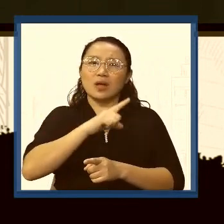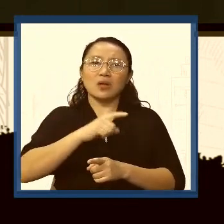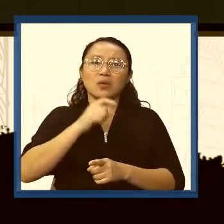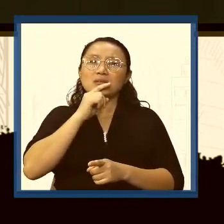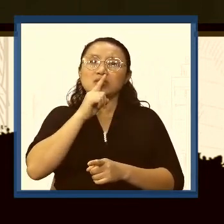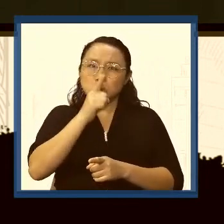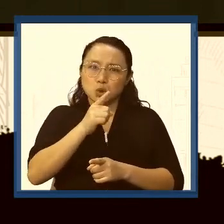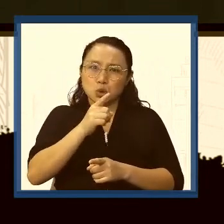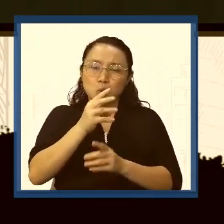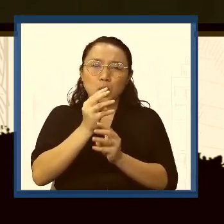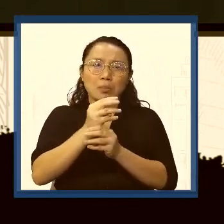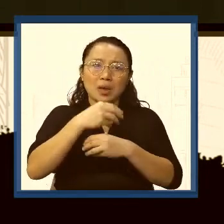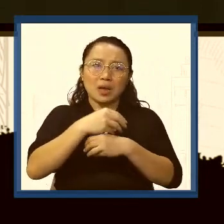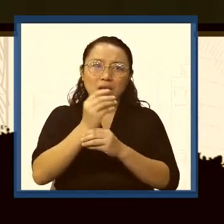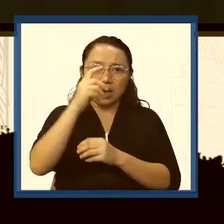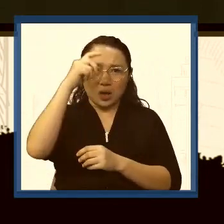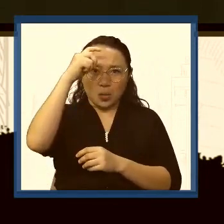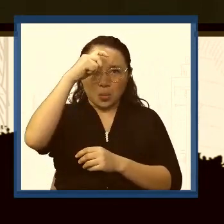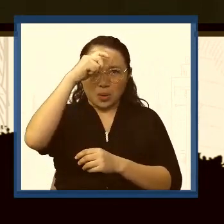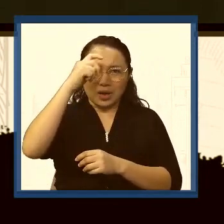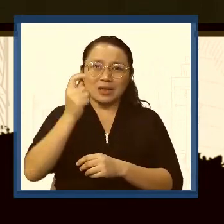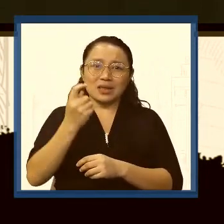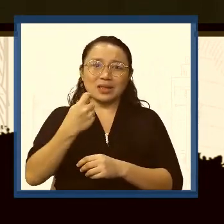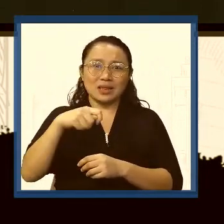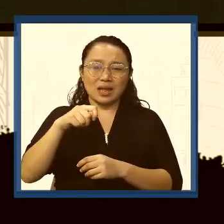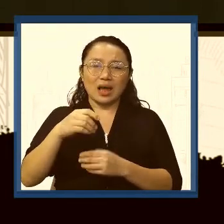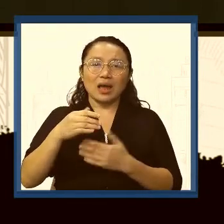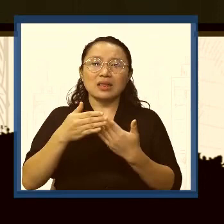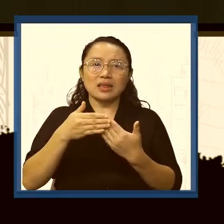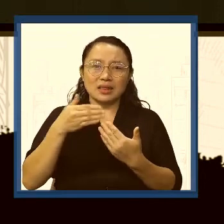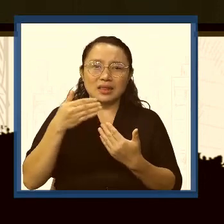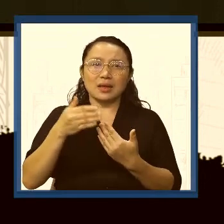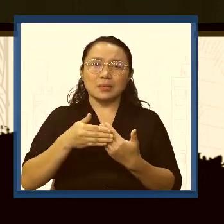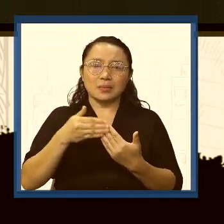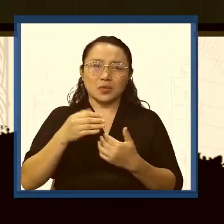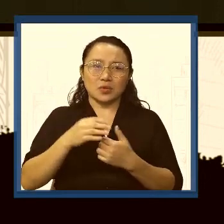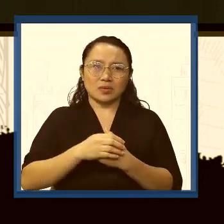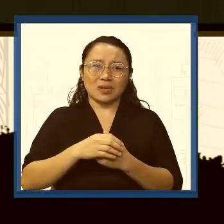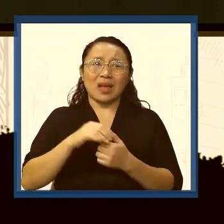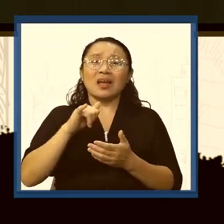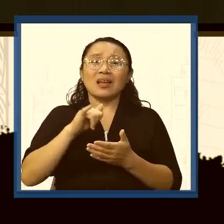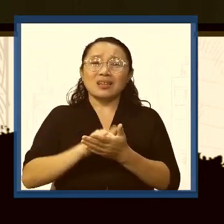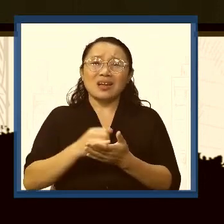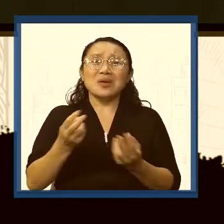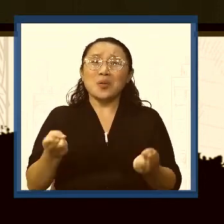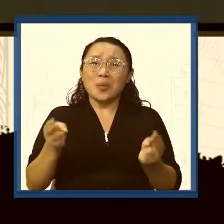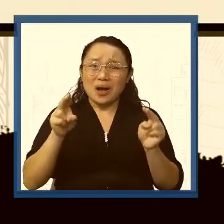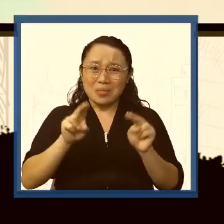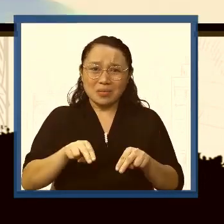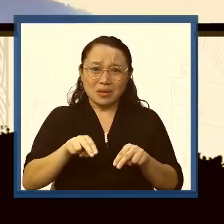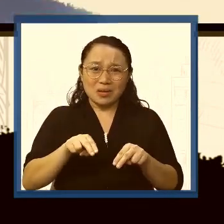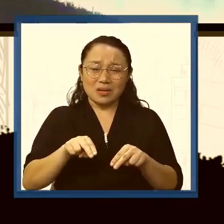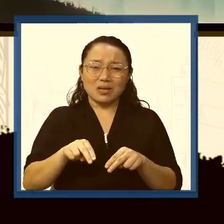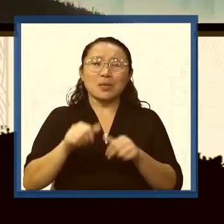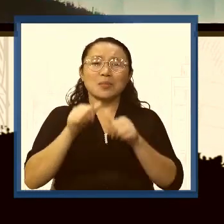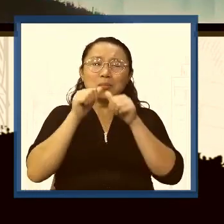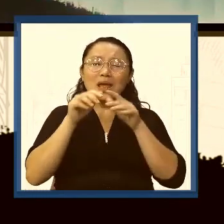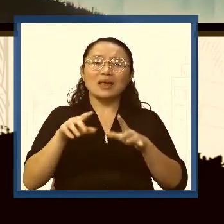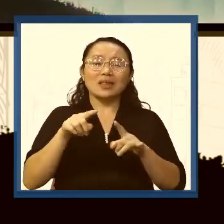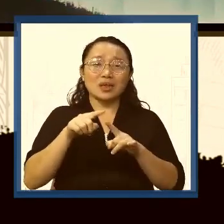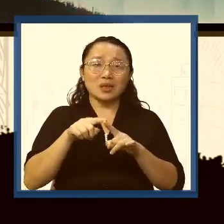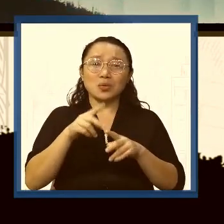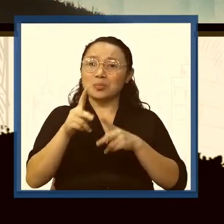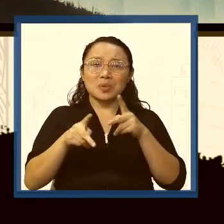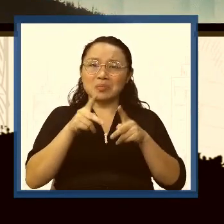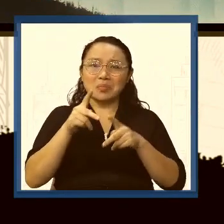sa walay kaalam. Mao kini ang mahitabo. Panalangin alang sa kinabuhi sa tao. Dili